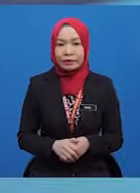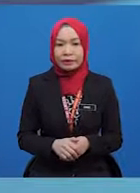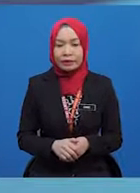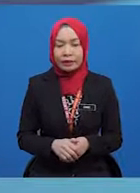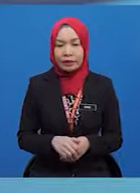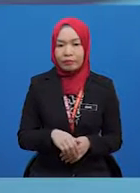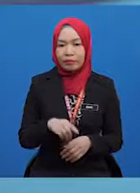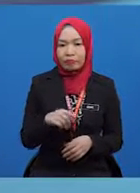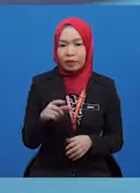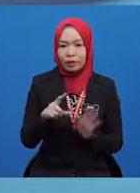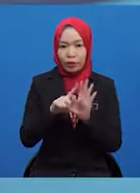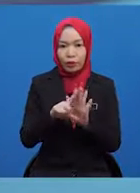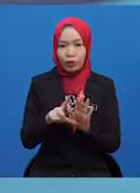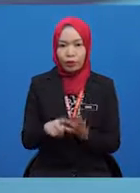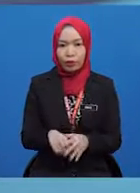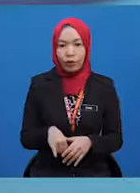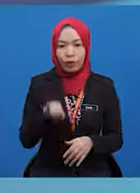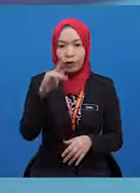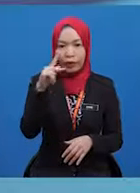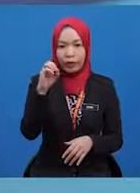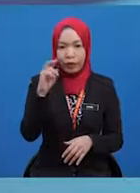kartun dan ilustrasi.